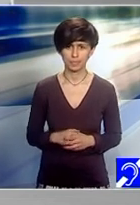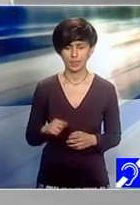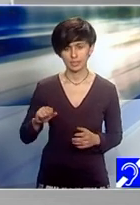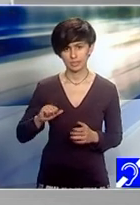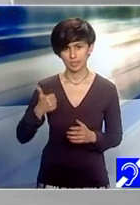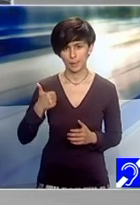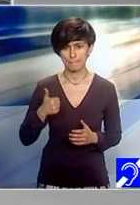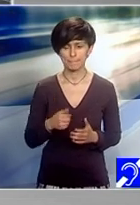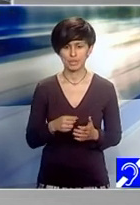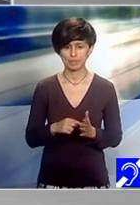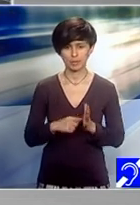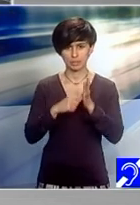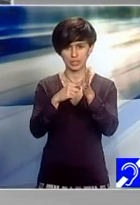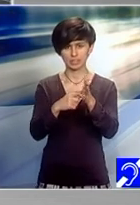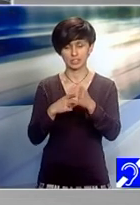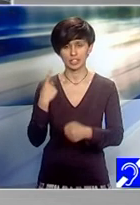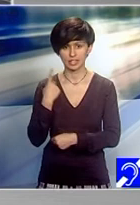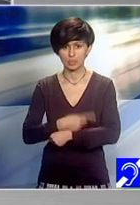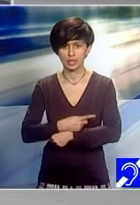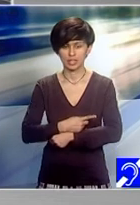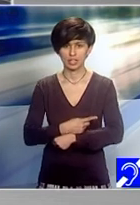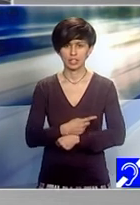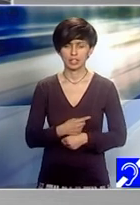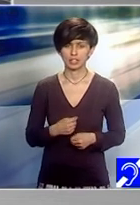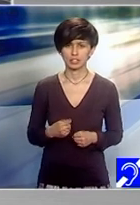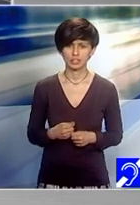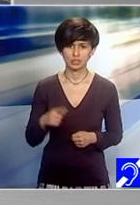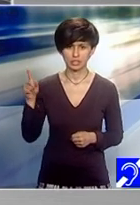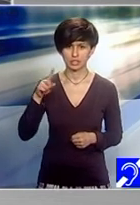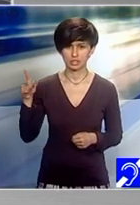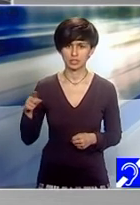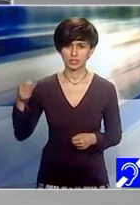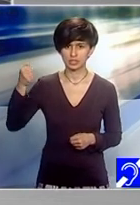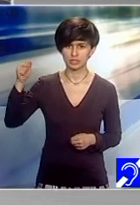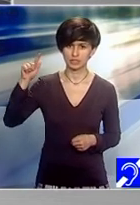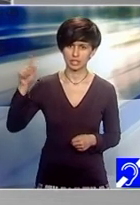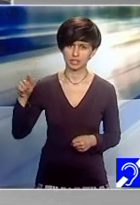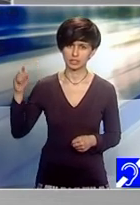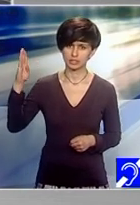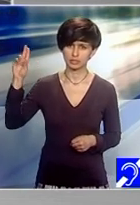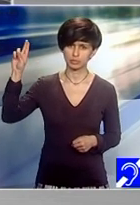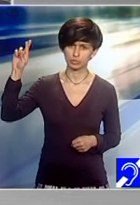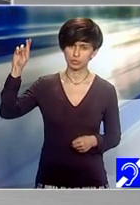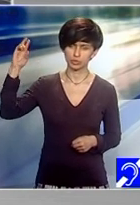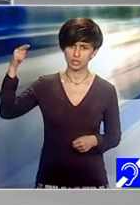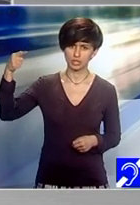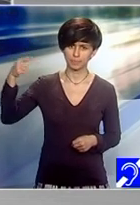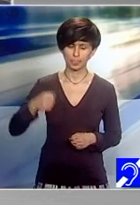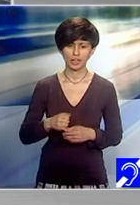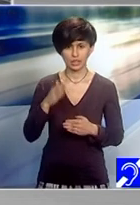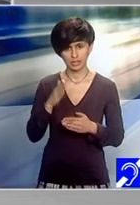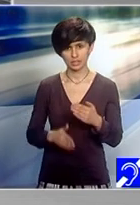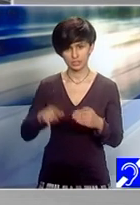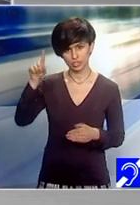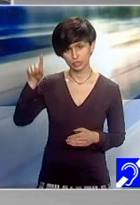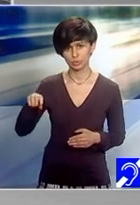prezentare de bariere va fi la Salzburg, încă pe parcursul sfârșitului acestei luni. Vă propun